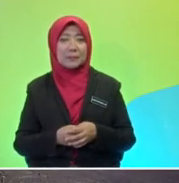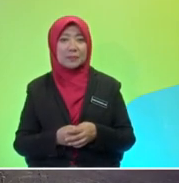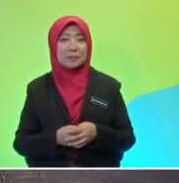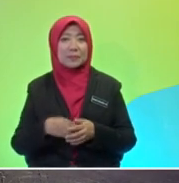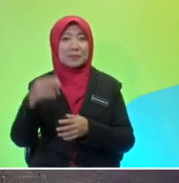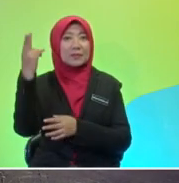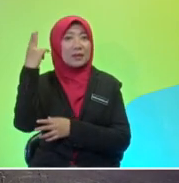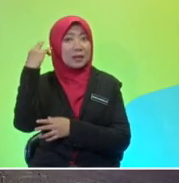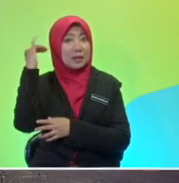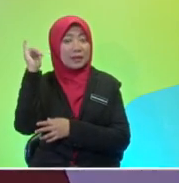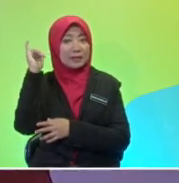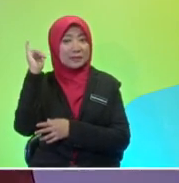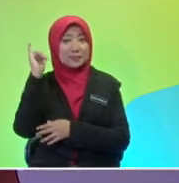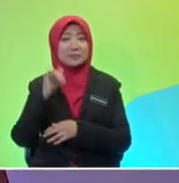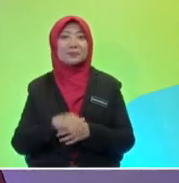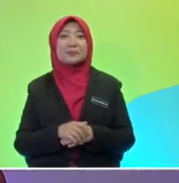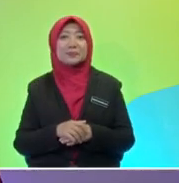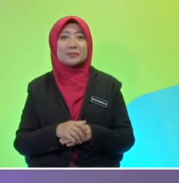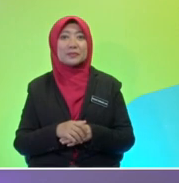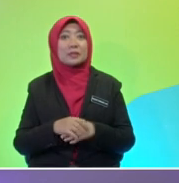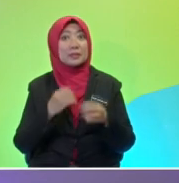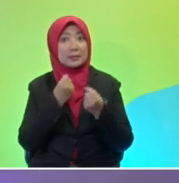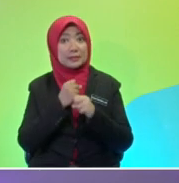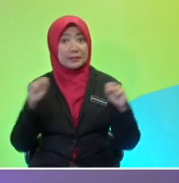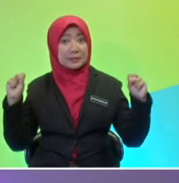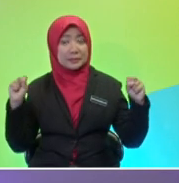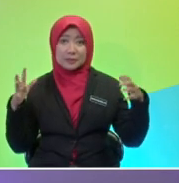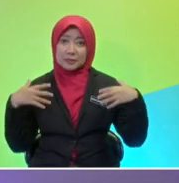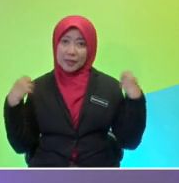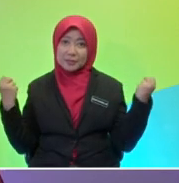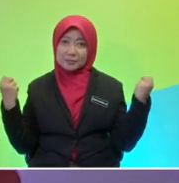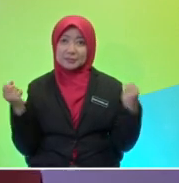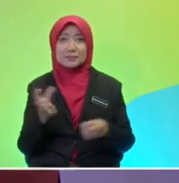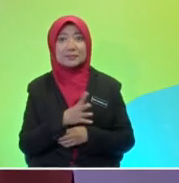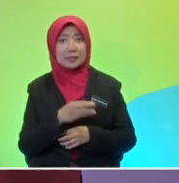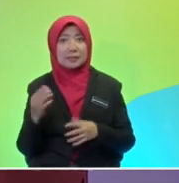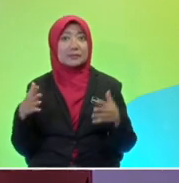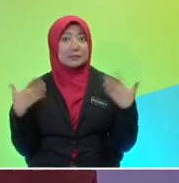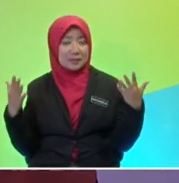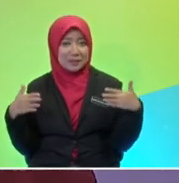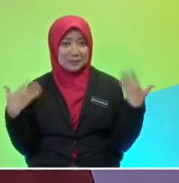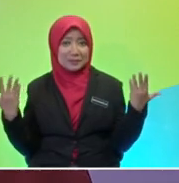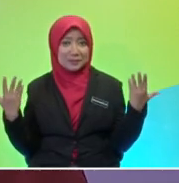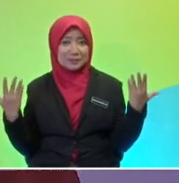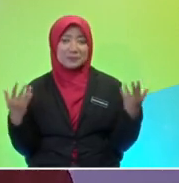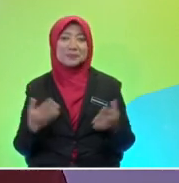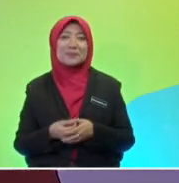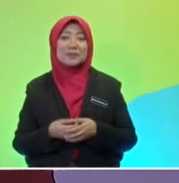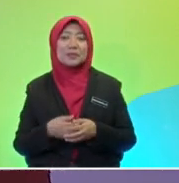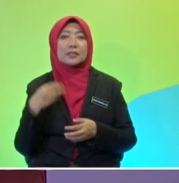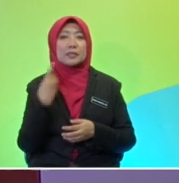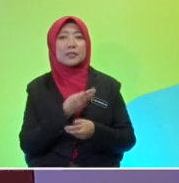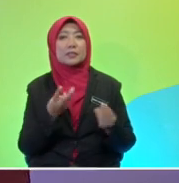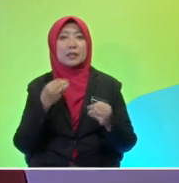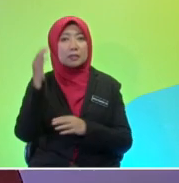jago harap sentiasa bersedia dalam keadaan sehat dan ceria Oke kita mulutkan itu nah dalam kita enggak tahu